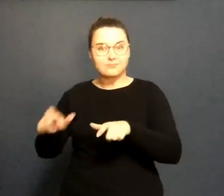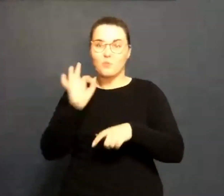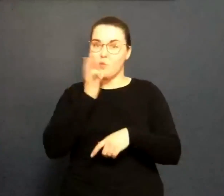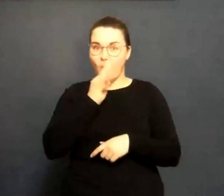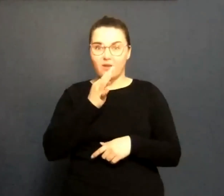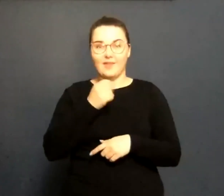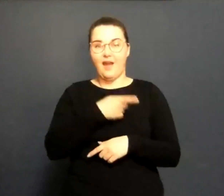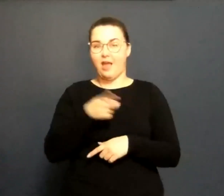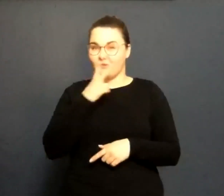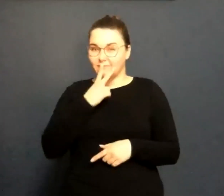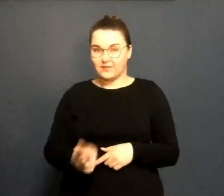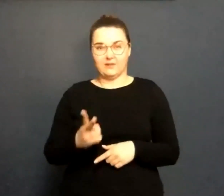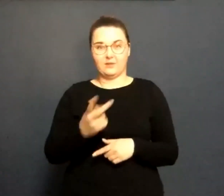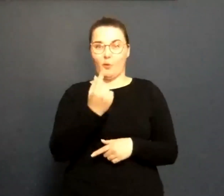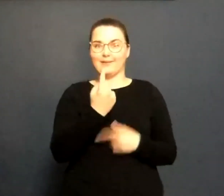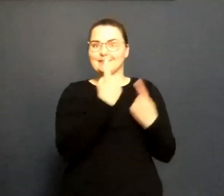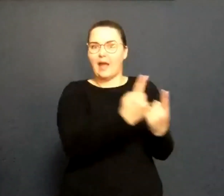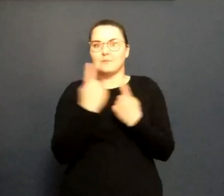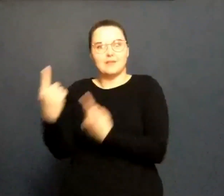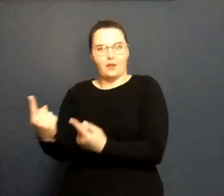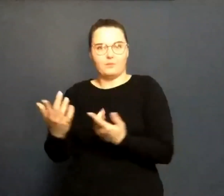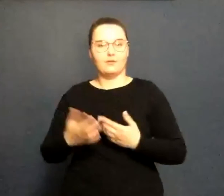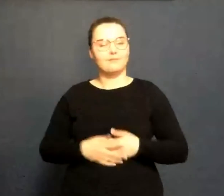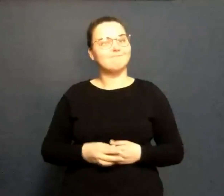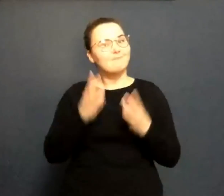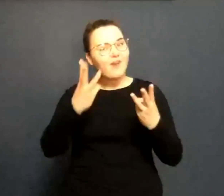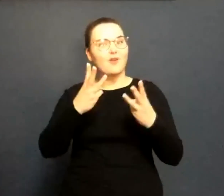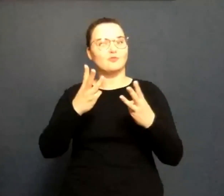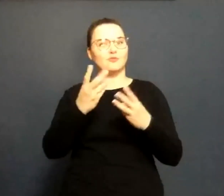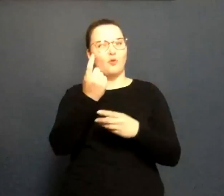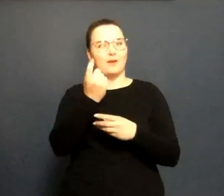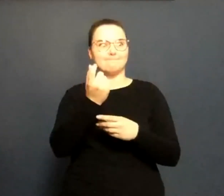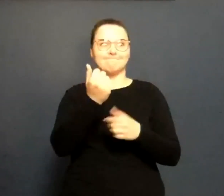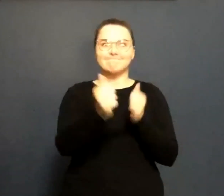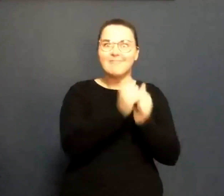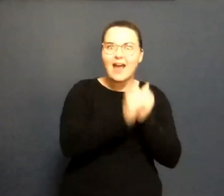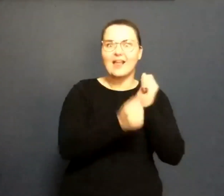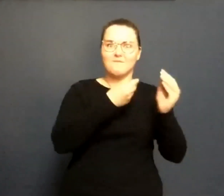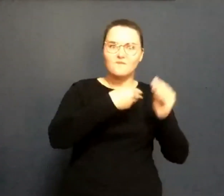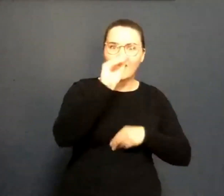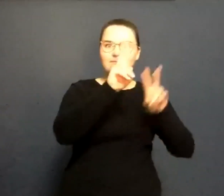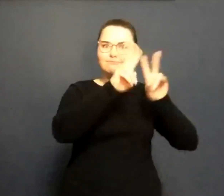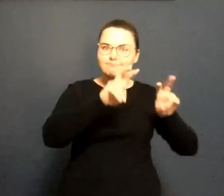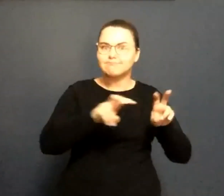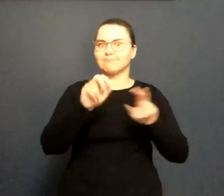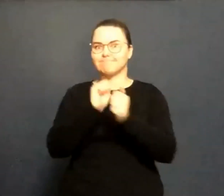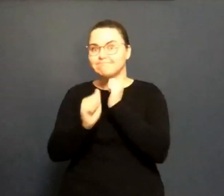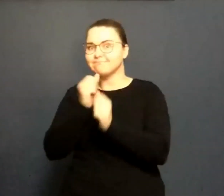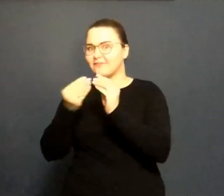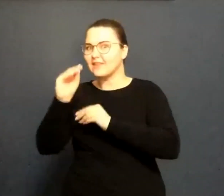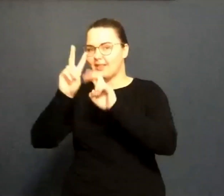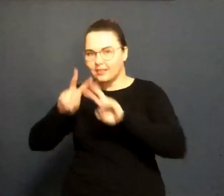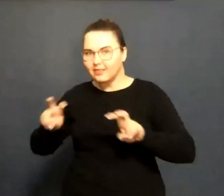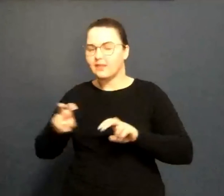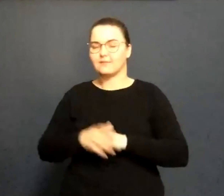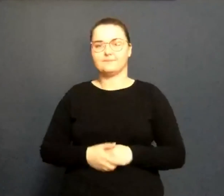Tutaj też należałoby wypełnić tę lukę. Należałoby absolutnie walczyć o te badania, jakbym powiedziała nawet, żeby troszkę